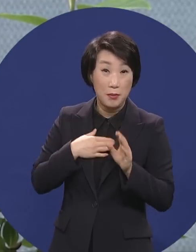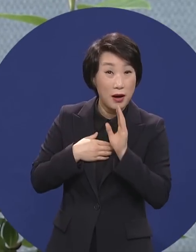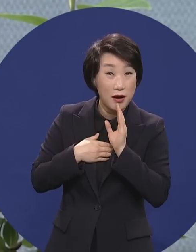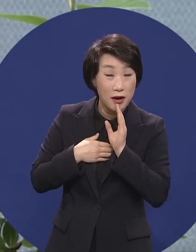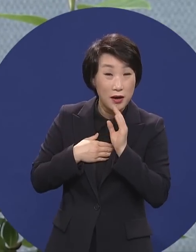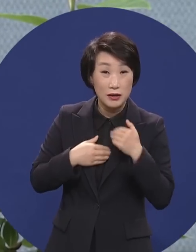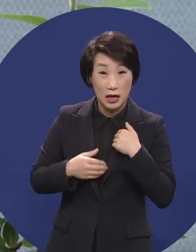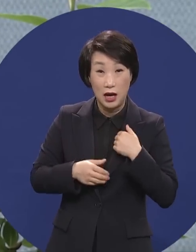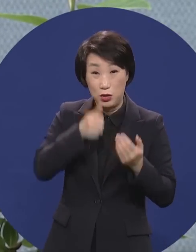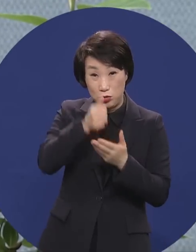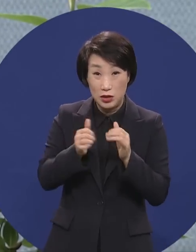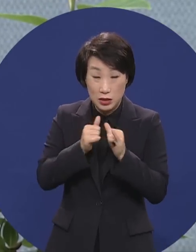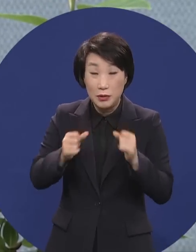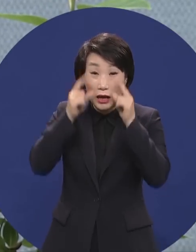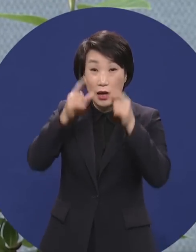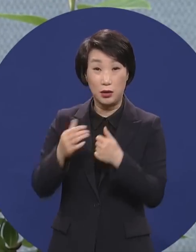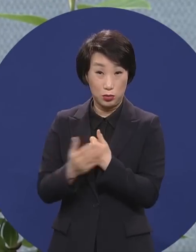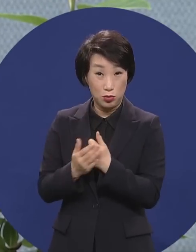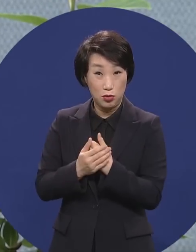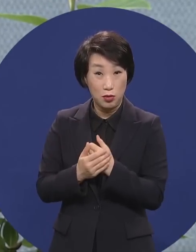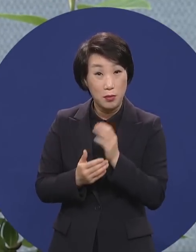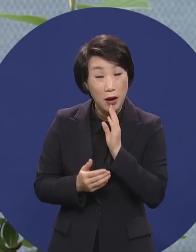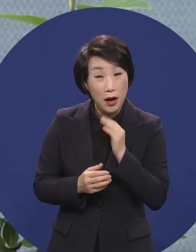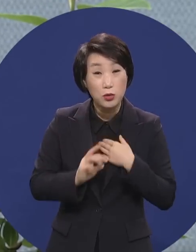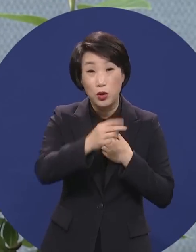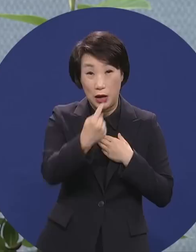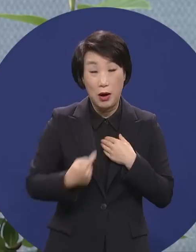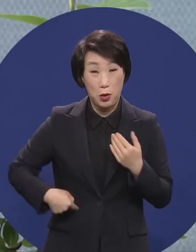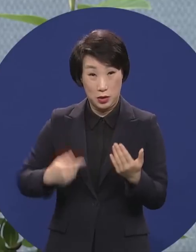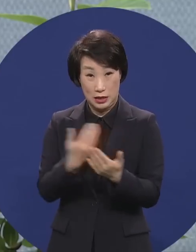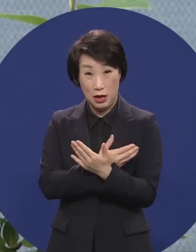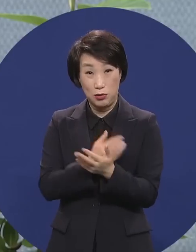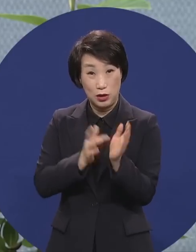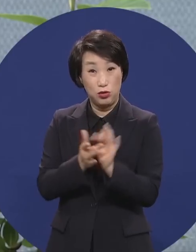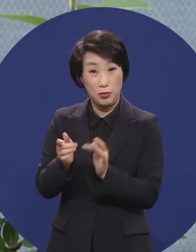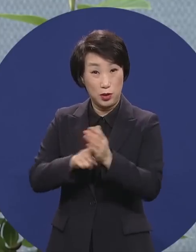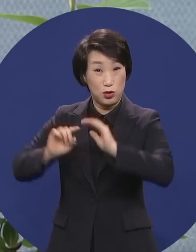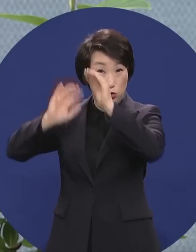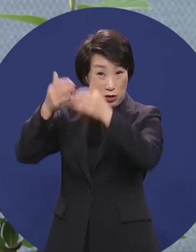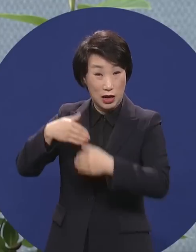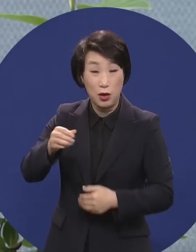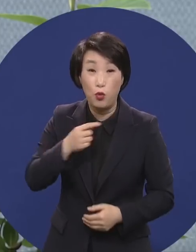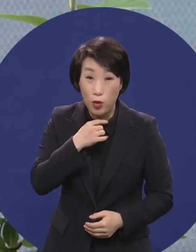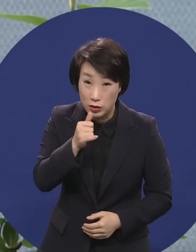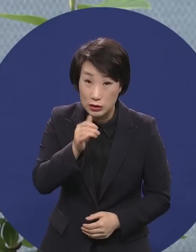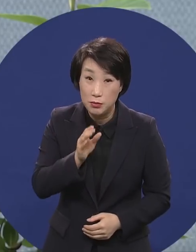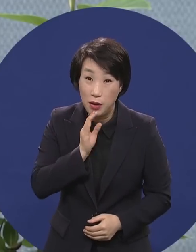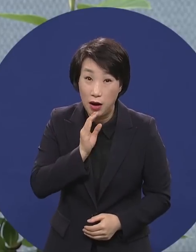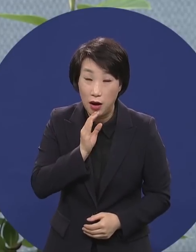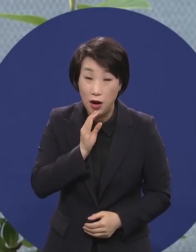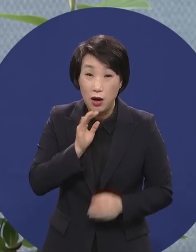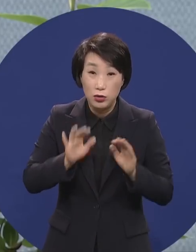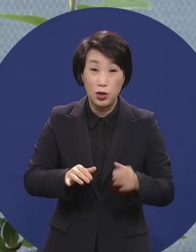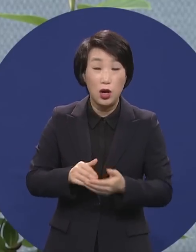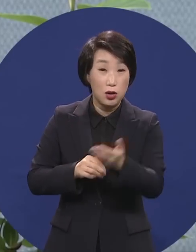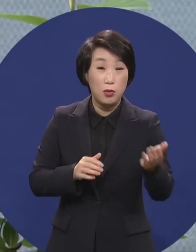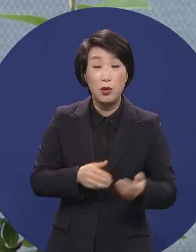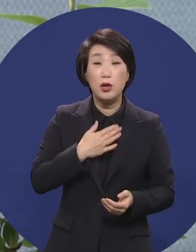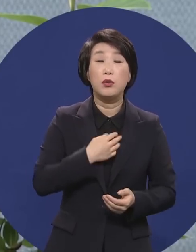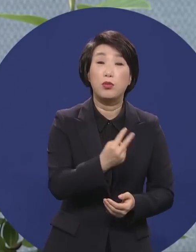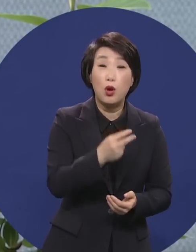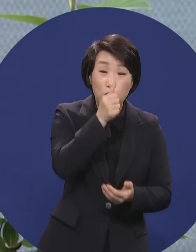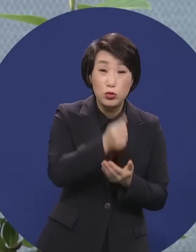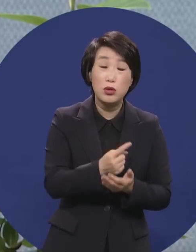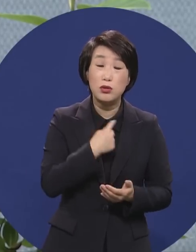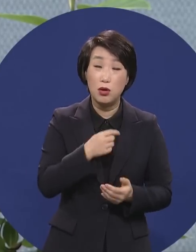죄인임을 깨닫게 하고 돌아와서 회개하고 예수 믿고 천국 가기를 바라는데 죄를 의도적으로